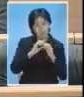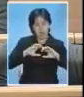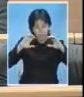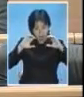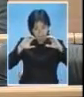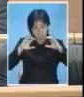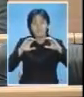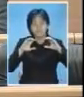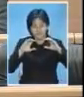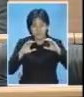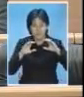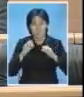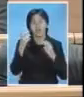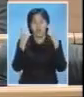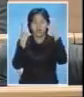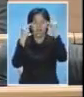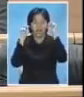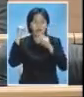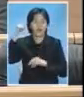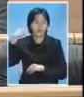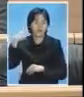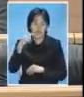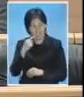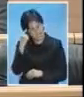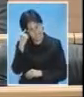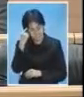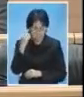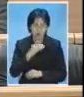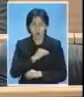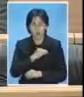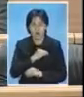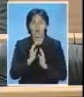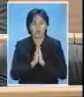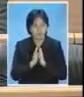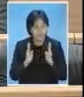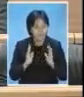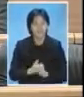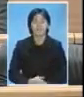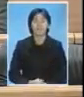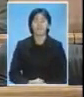ใต้การนำของนายกรัฐมนตรีหญิงคนนี้ครับขออนุญาตขอขอบคุณครับ